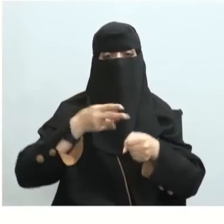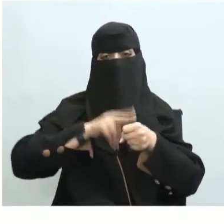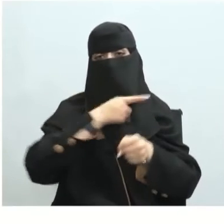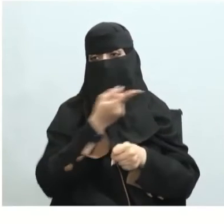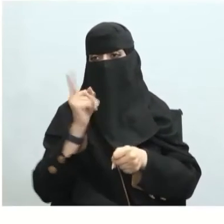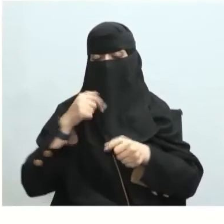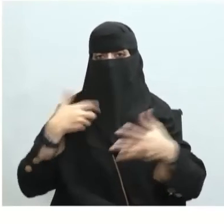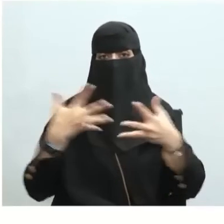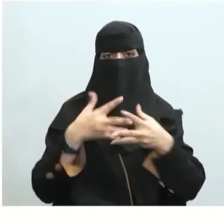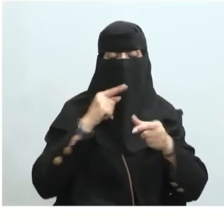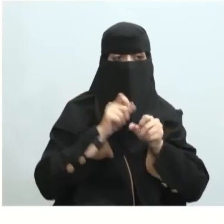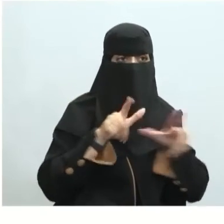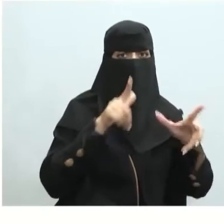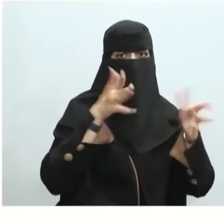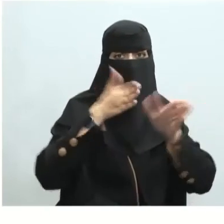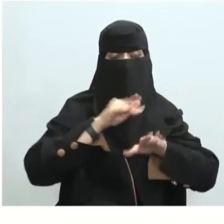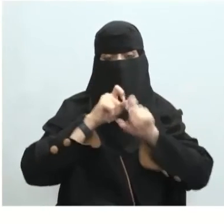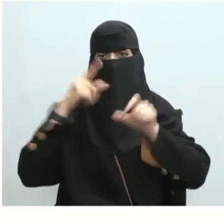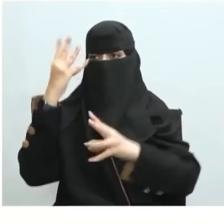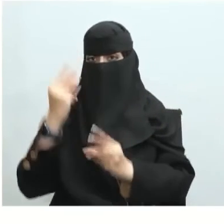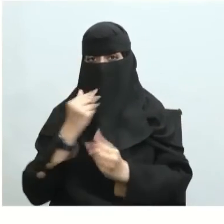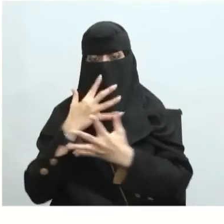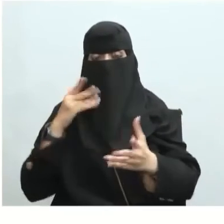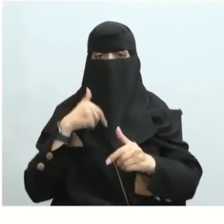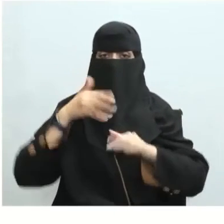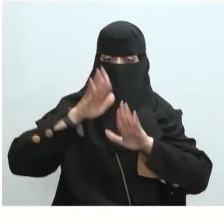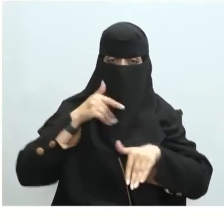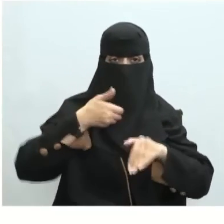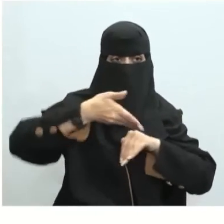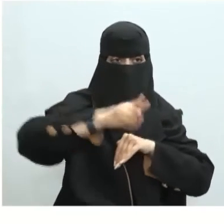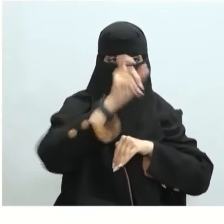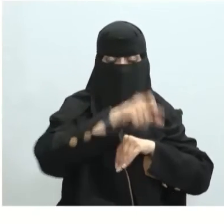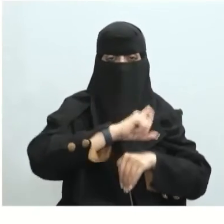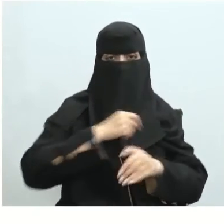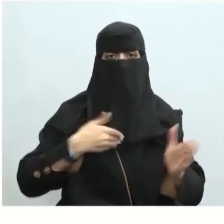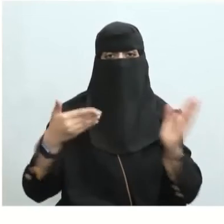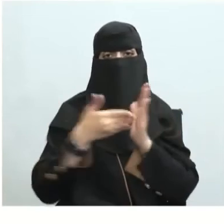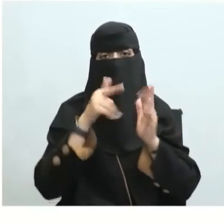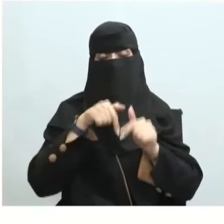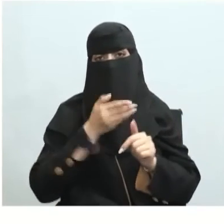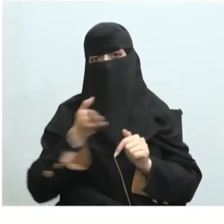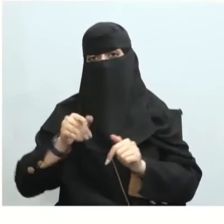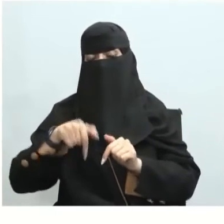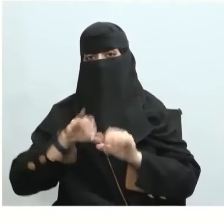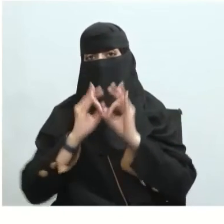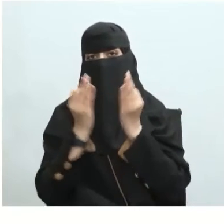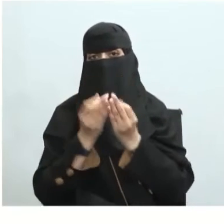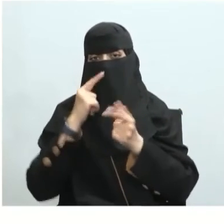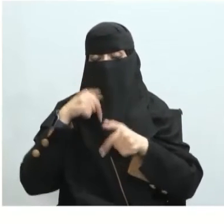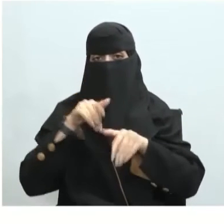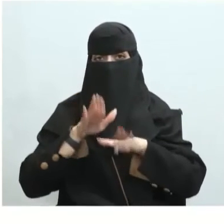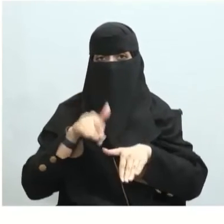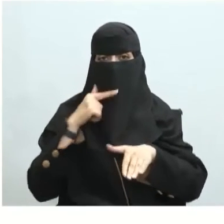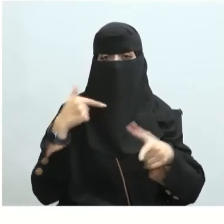شيوع هذه الظاهره وباعداد كبيره وكذلك خروج الطلاب غير مبرر وفي الختام خرج الاجتماع بالتوصيات الاتيه هنا التوصيات في